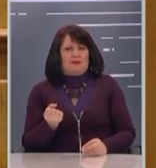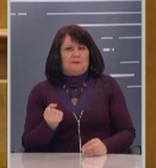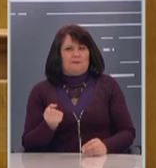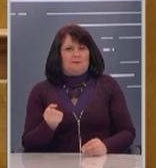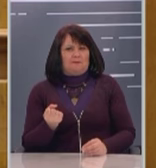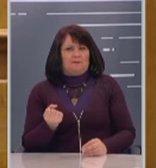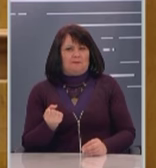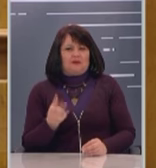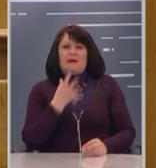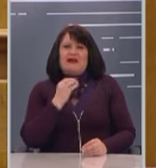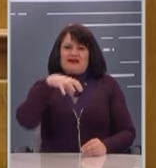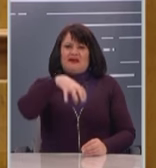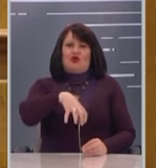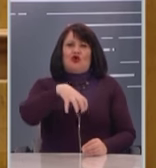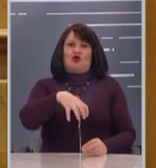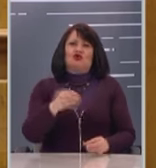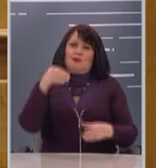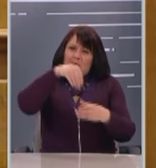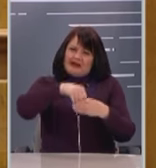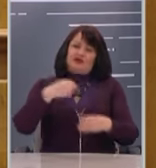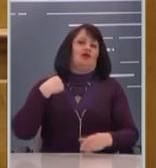Έχουμε ένα μαγαζί που στήθηκε μέσα στο δημόσιο